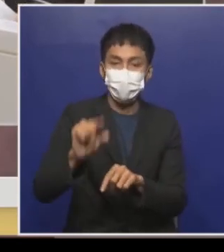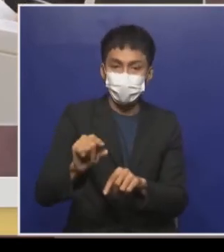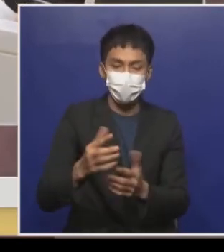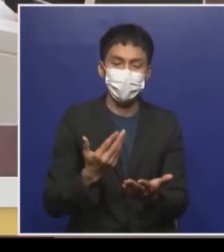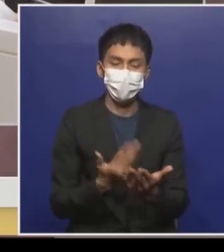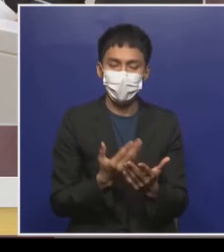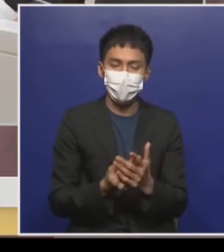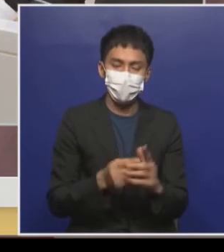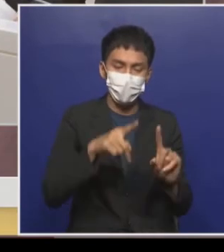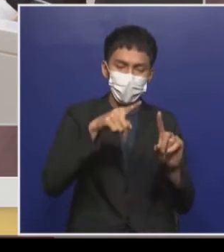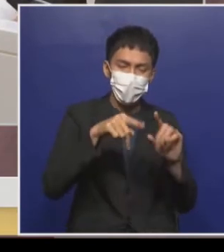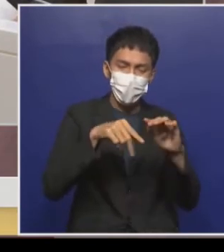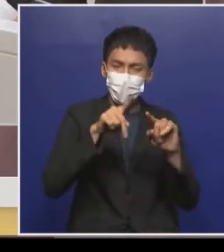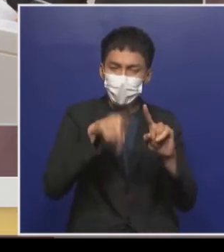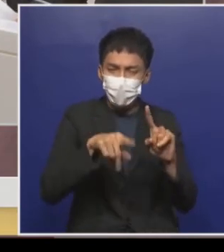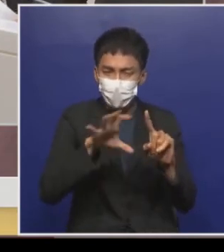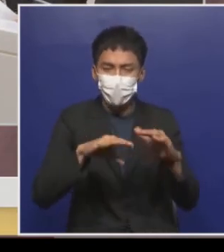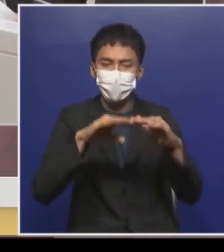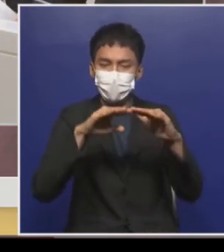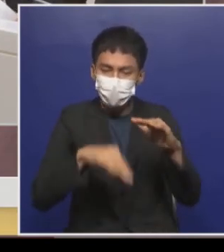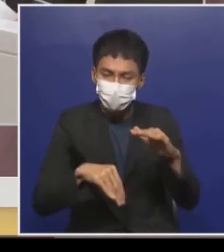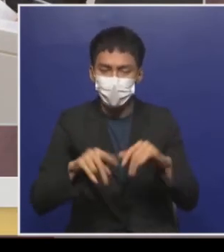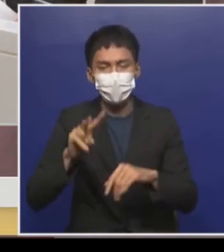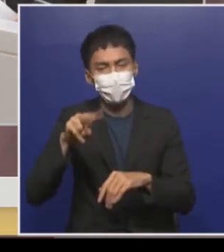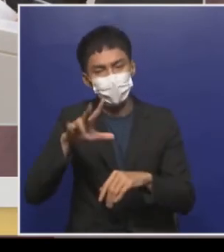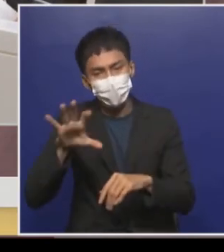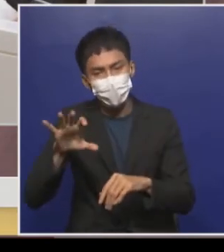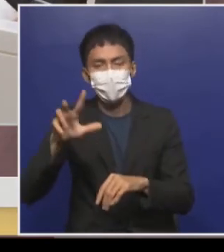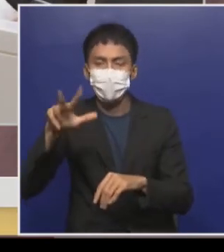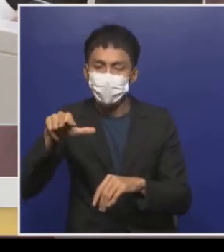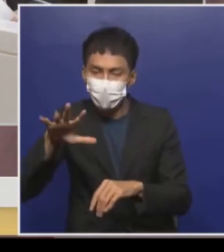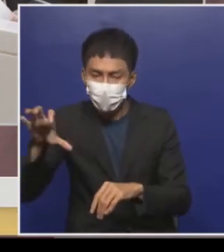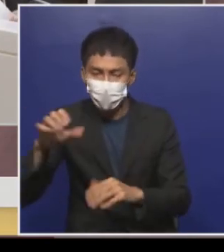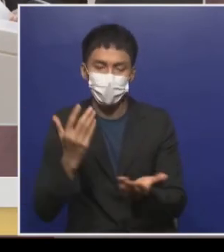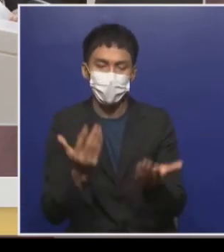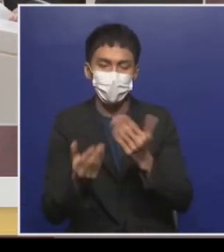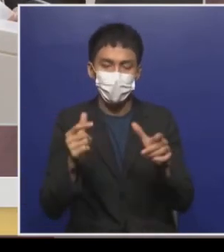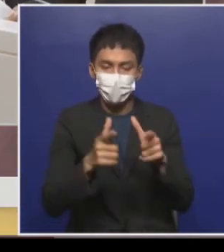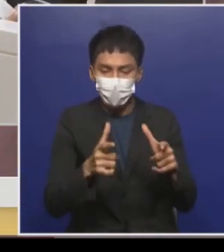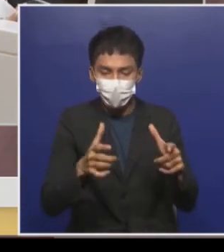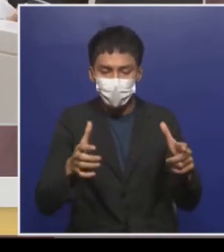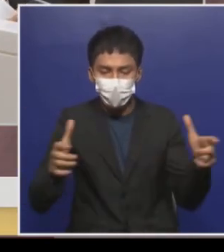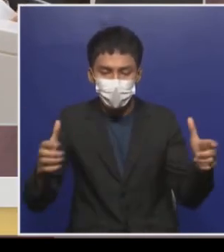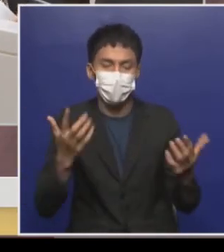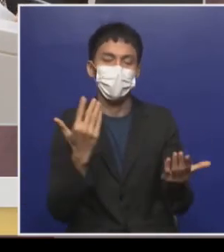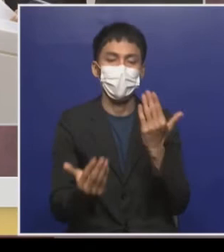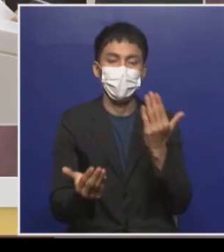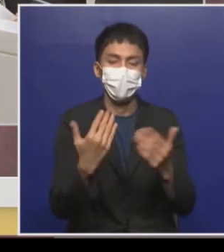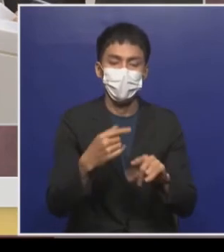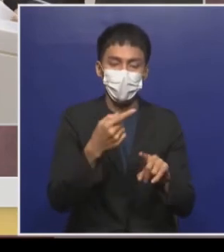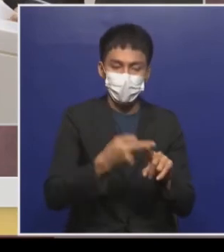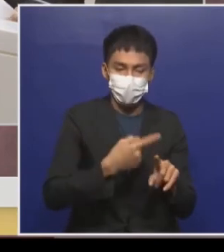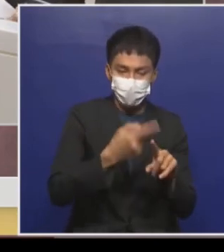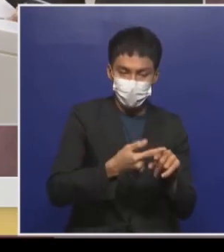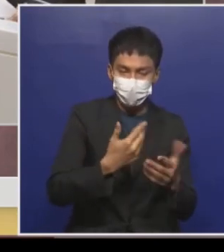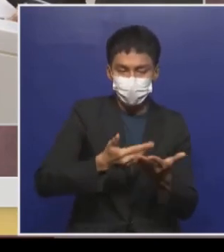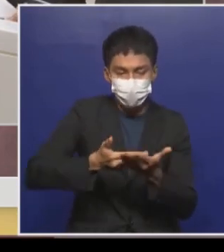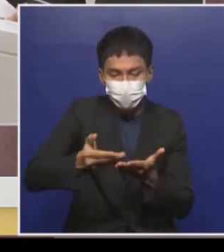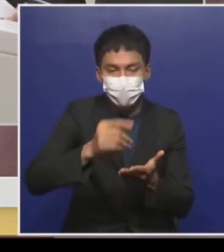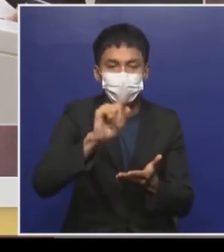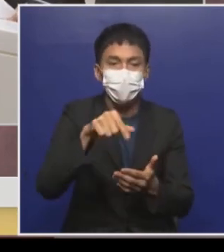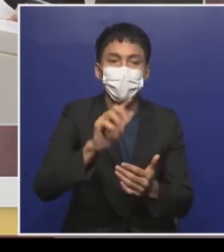แล้ไม่เกิน 1,500 บาท2,000 บาทหรอ 3,000 บาทแล้ขณาดขคลับครัวเป็การเช่lle ไม่ต้องซื้อ